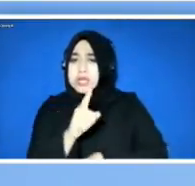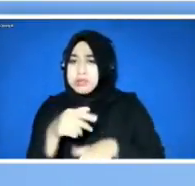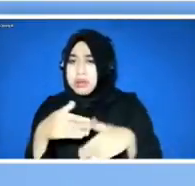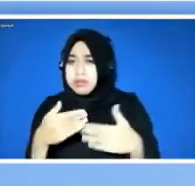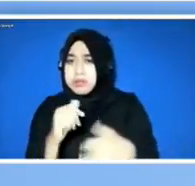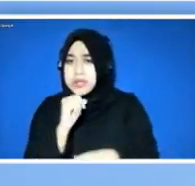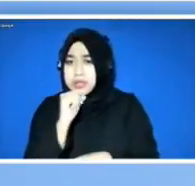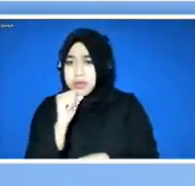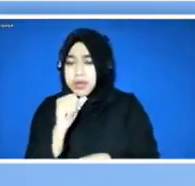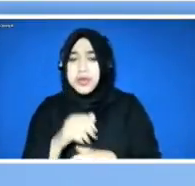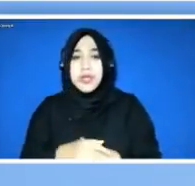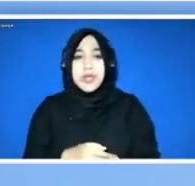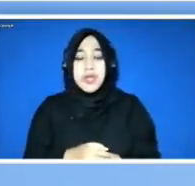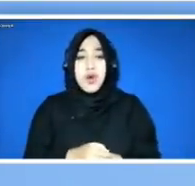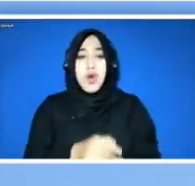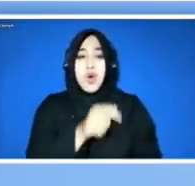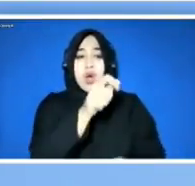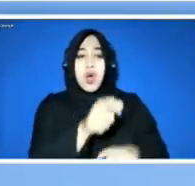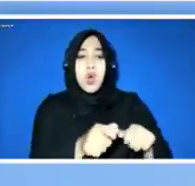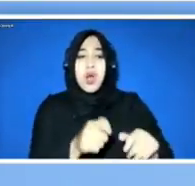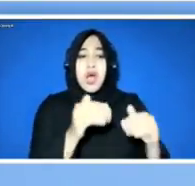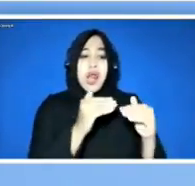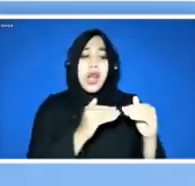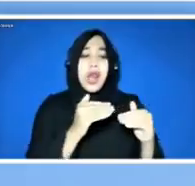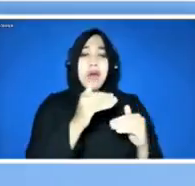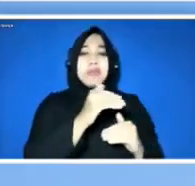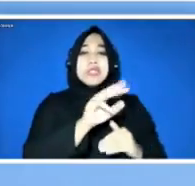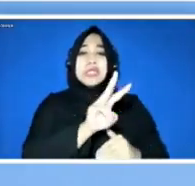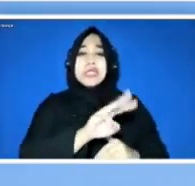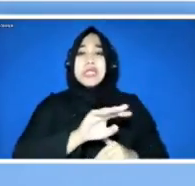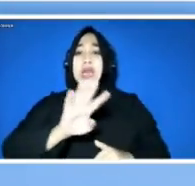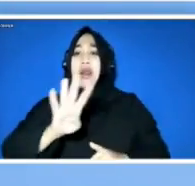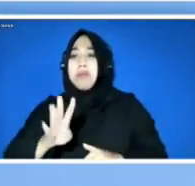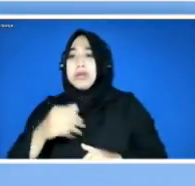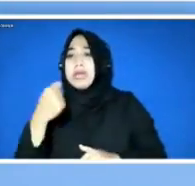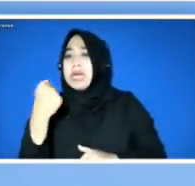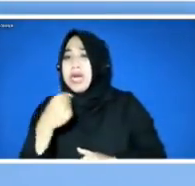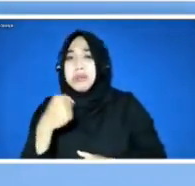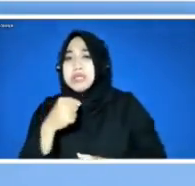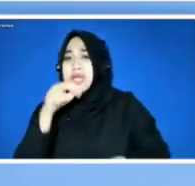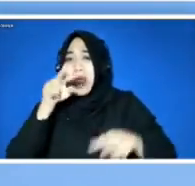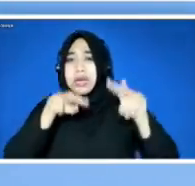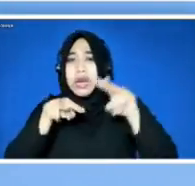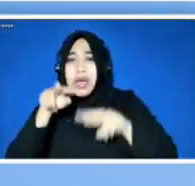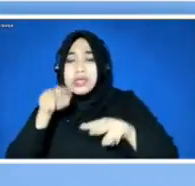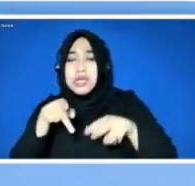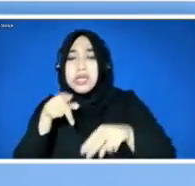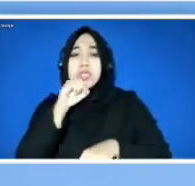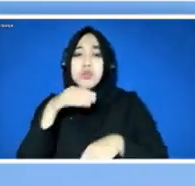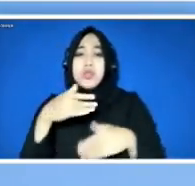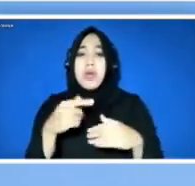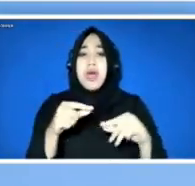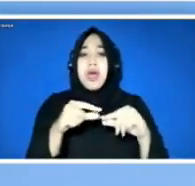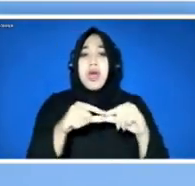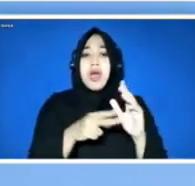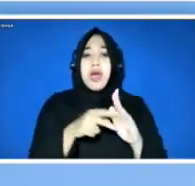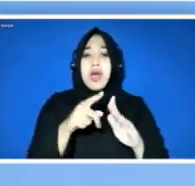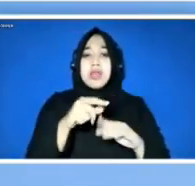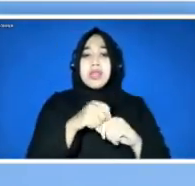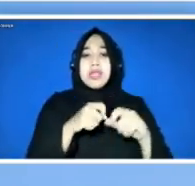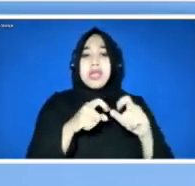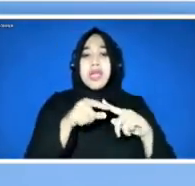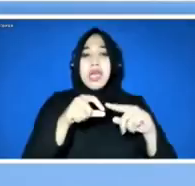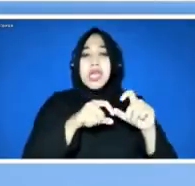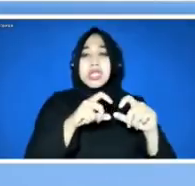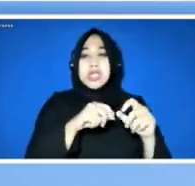oleh orang-orang di lapis ketiga dan lapis keempat yang tidak bisa dilacak. Nah, ini yang disebut sebagai unlinked cases atau kasus-kasus